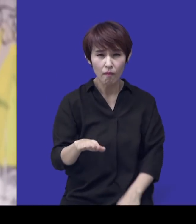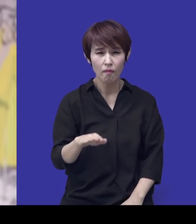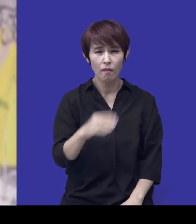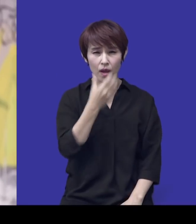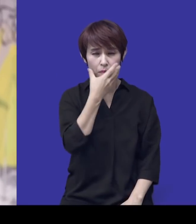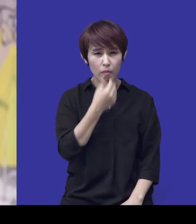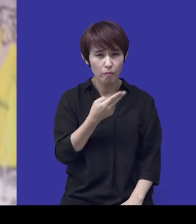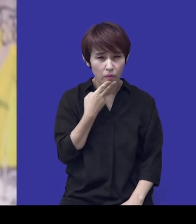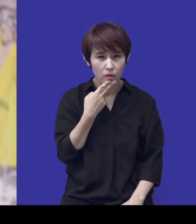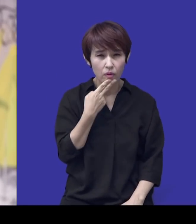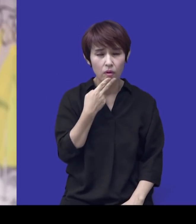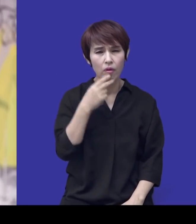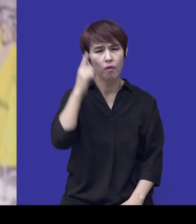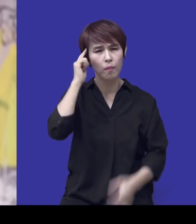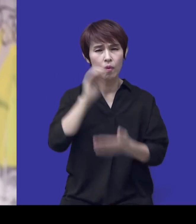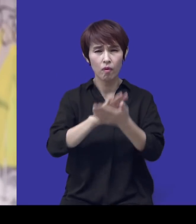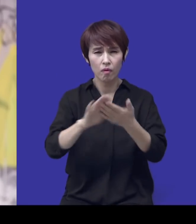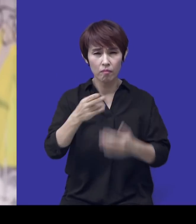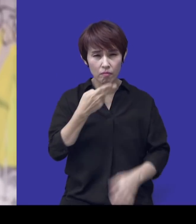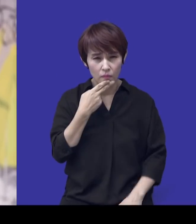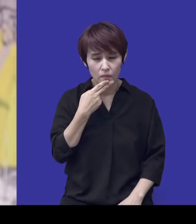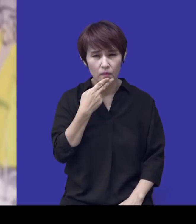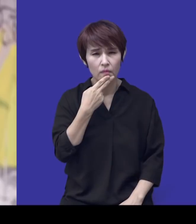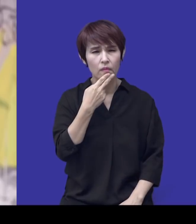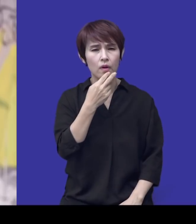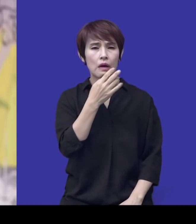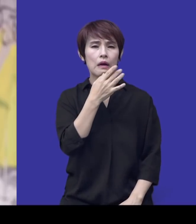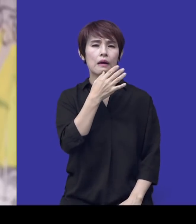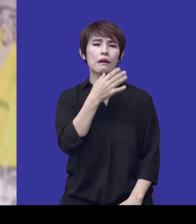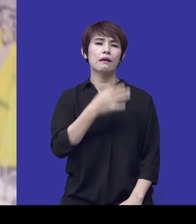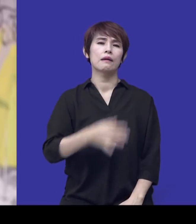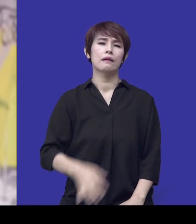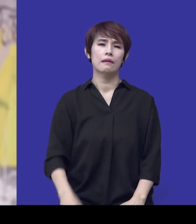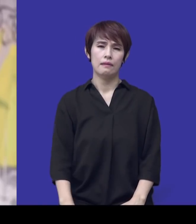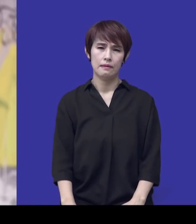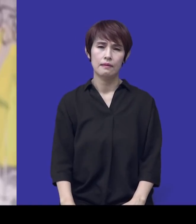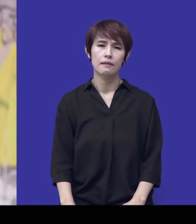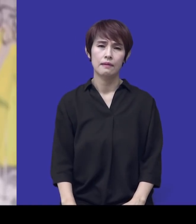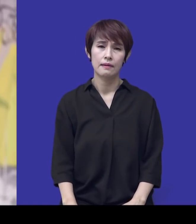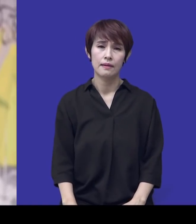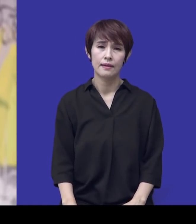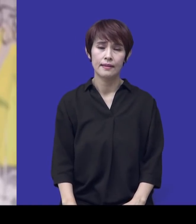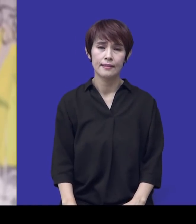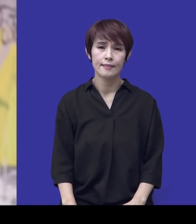평안하지 않을 수 있다. 네. 이런 생각을 그때 처음으로 하게 되면서 예.